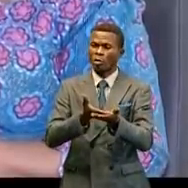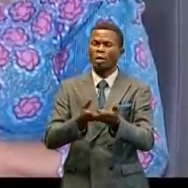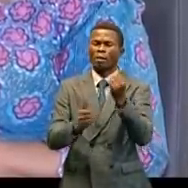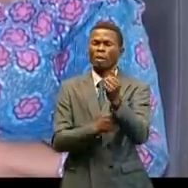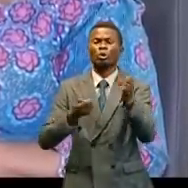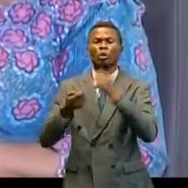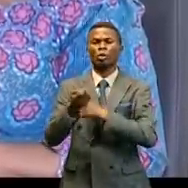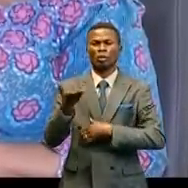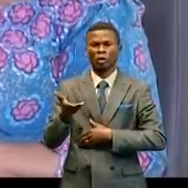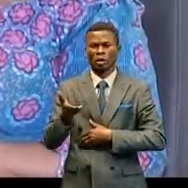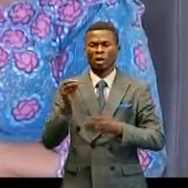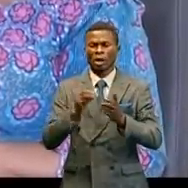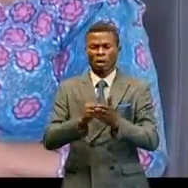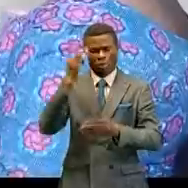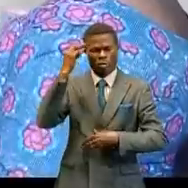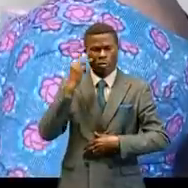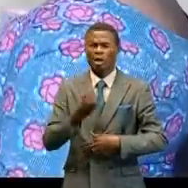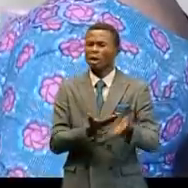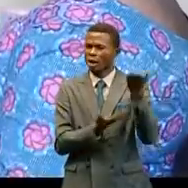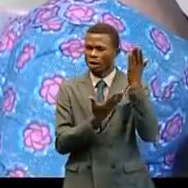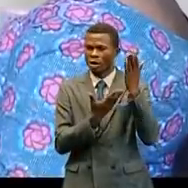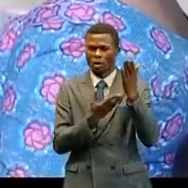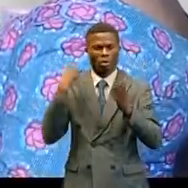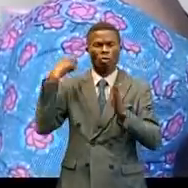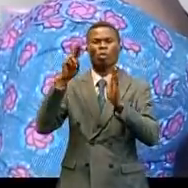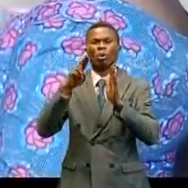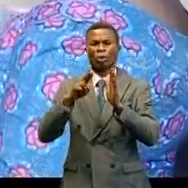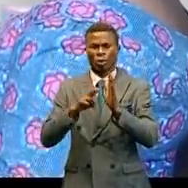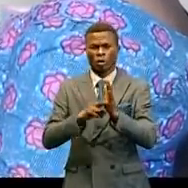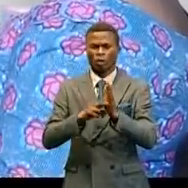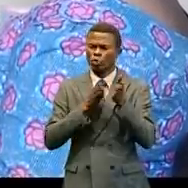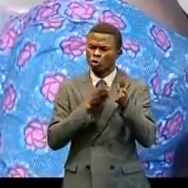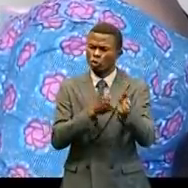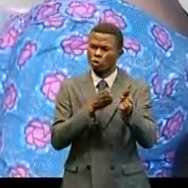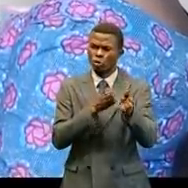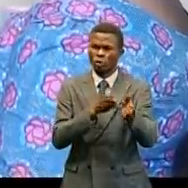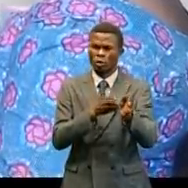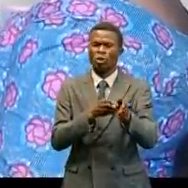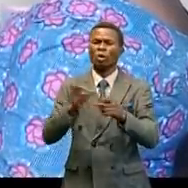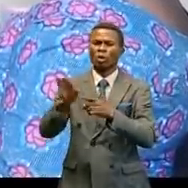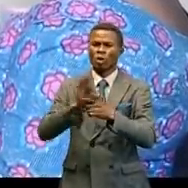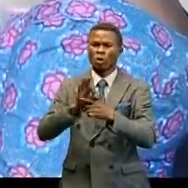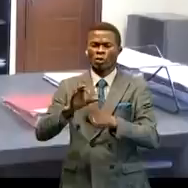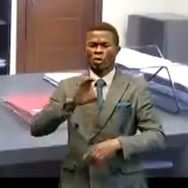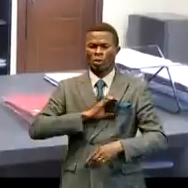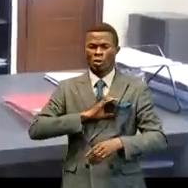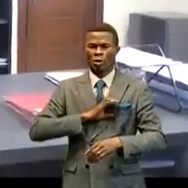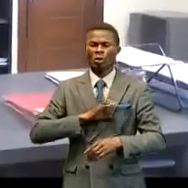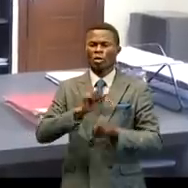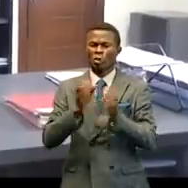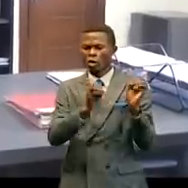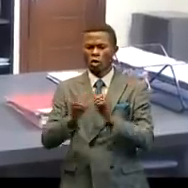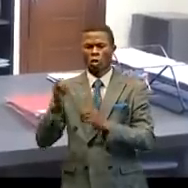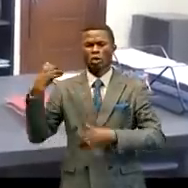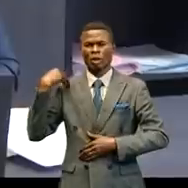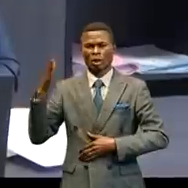coupables. Il a rappelé la nécessité pour le gouvernement de poursuivre la formation des policiers dans les maintiens de l'ordre